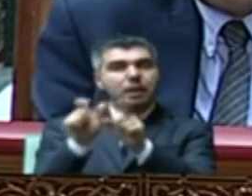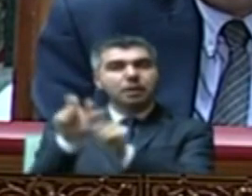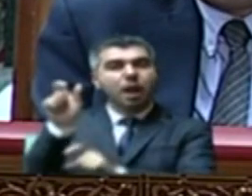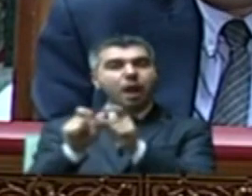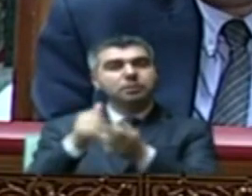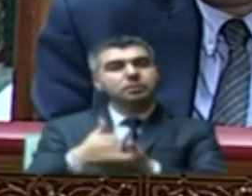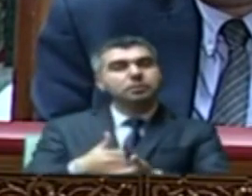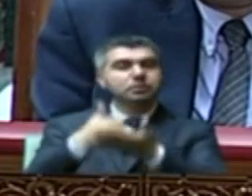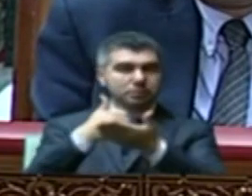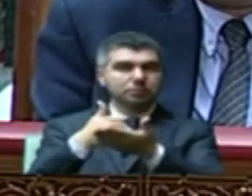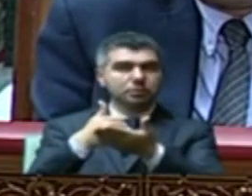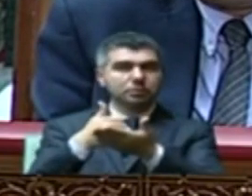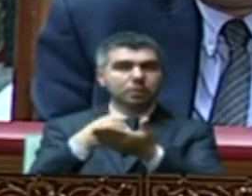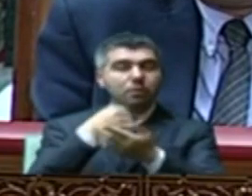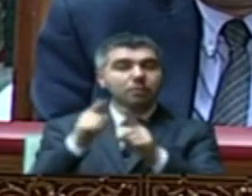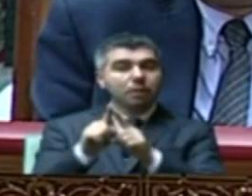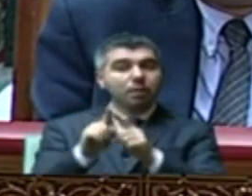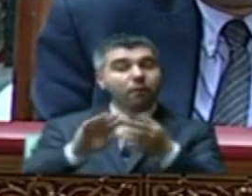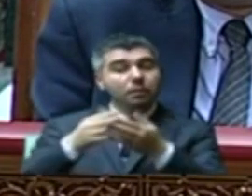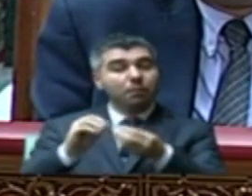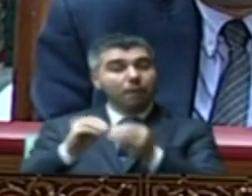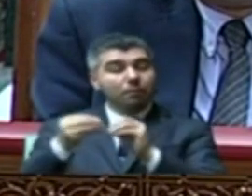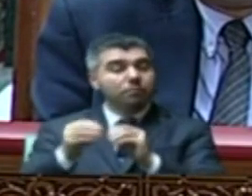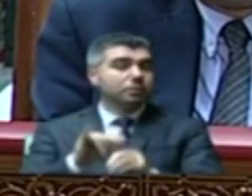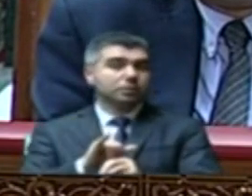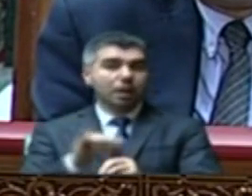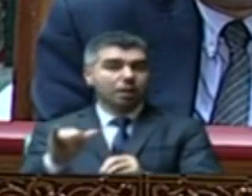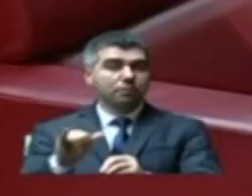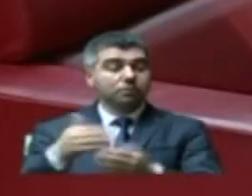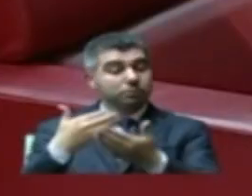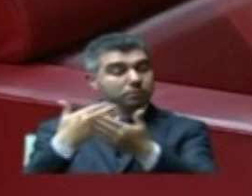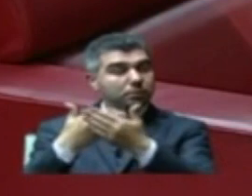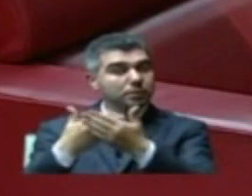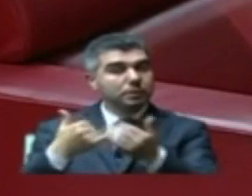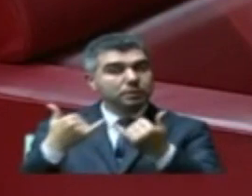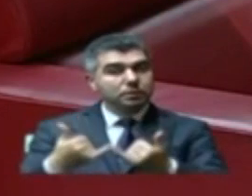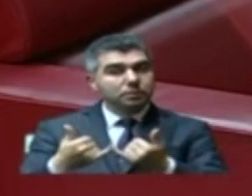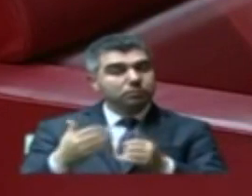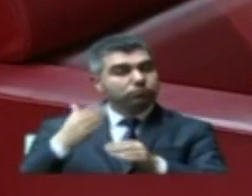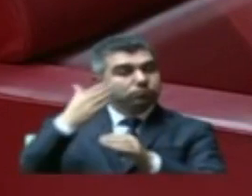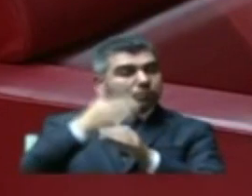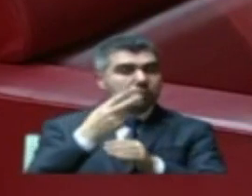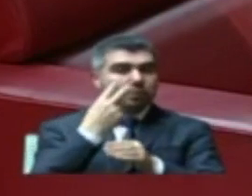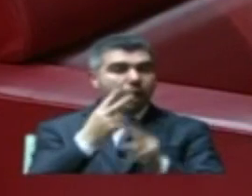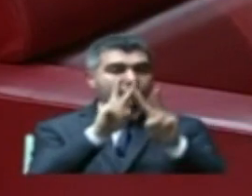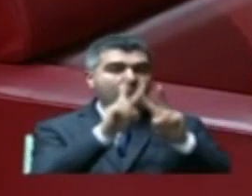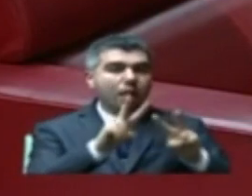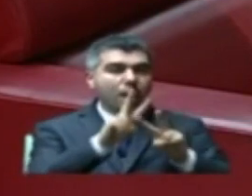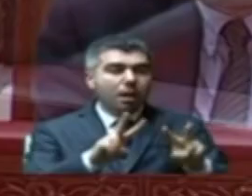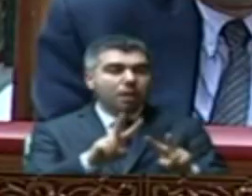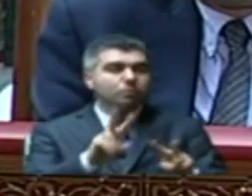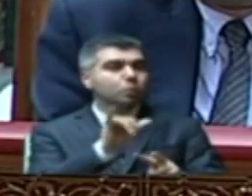فقط دراسات تكون قابلية ديال تأثير البيئة، خاصنا تكونوا عمليات في عين المكان وتفعلوا الرقابة ديال الدولة على